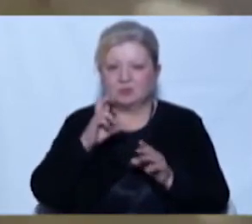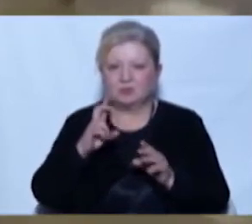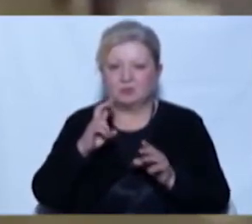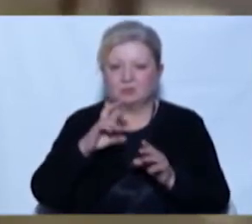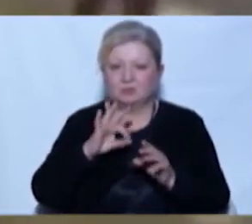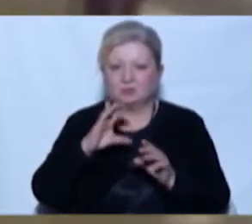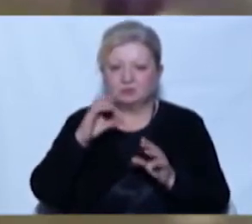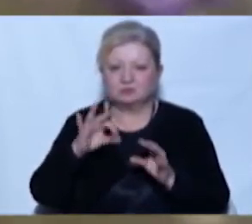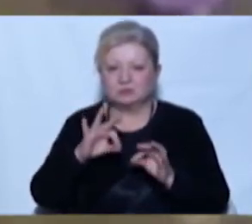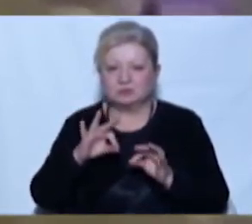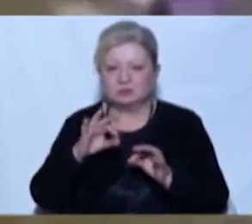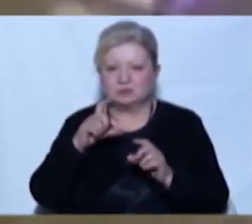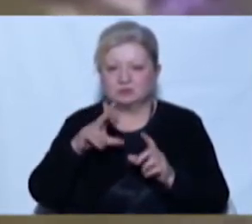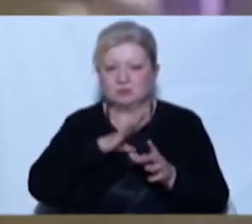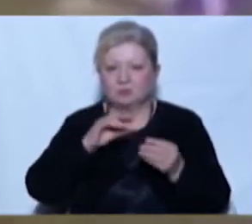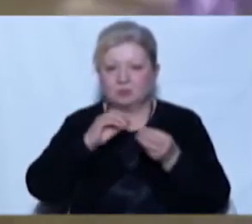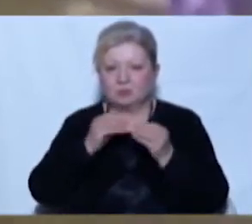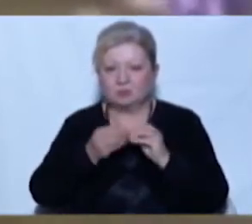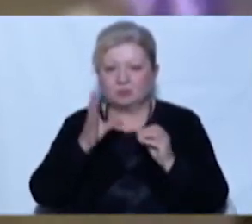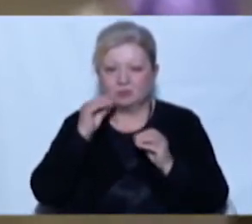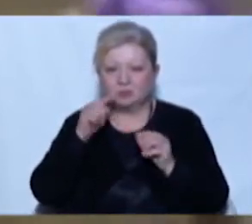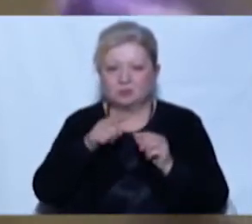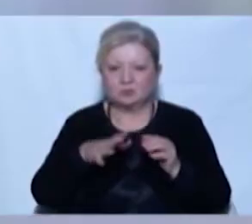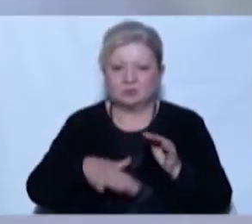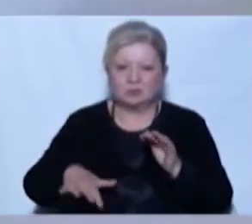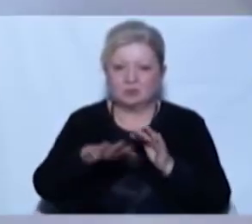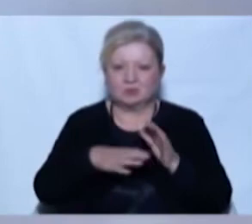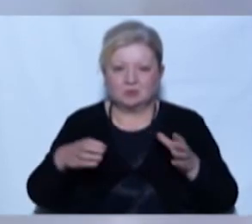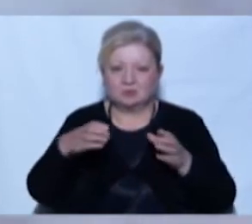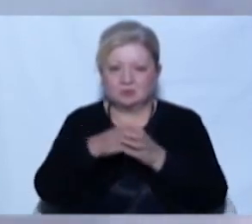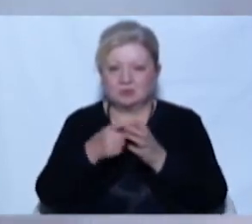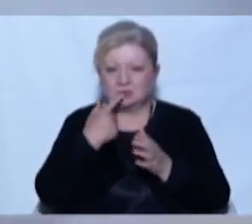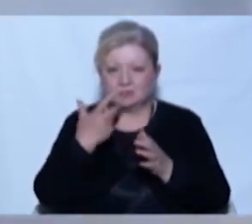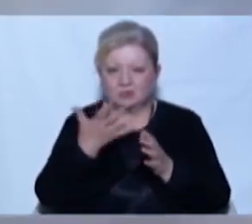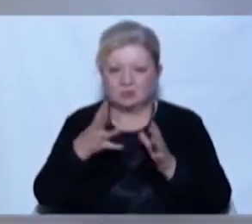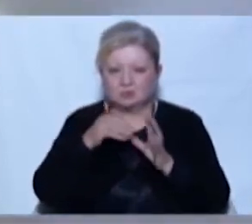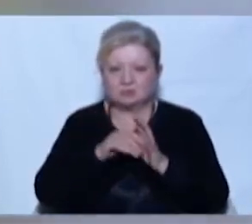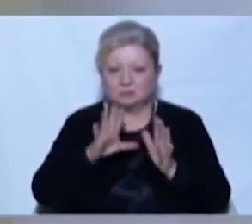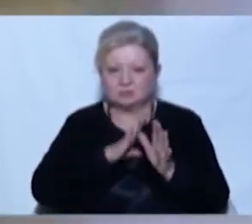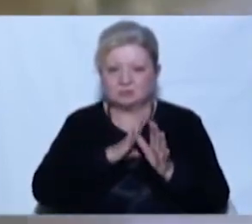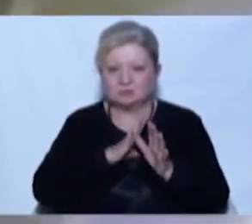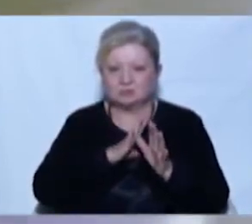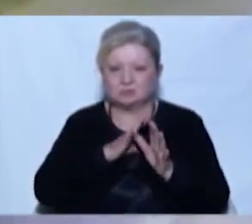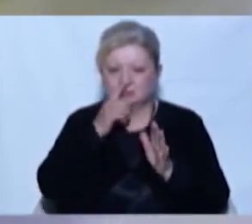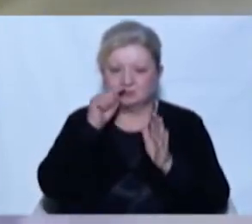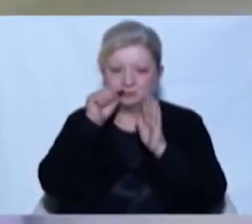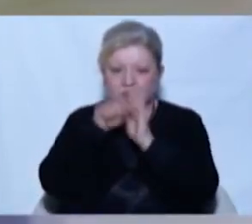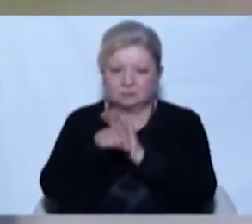ბოსნია-ჰერცეგოვინას პრობლემების დროს გაერთიანებული ერების ორგანიზაცია იძულებული გახდა ჩარეულიყო პროცესებში, რადგანაც